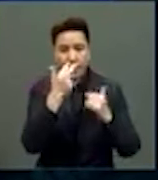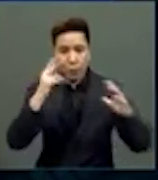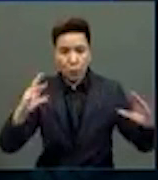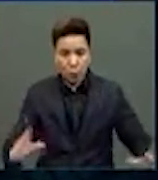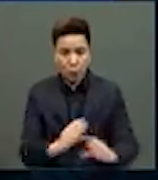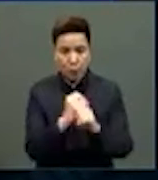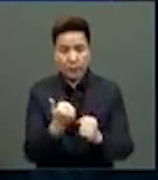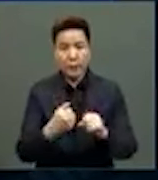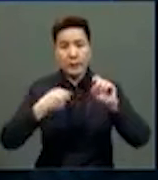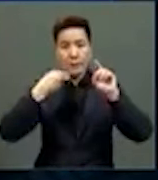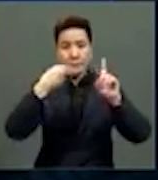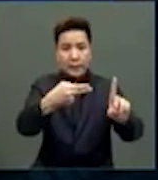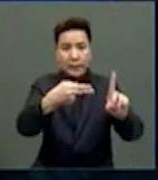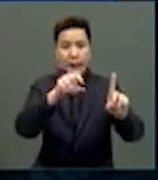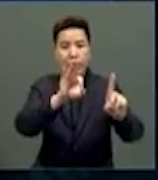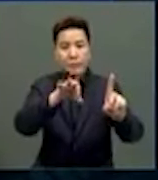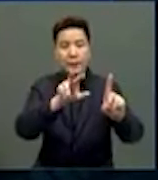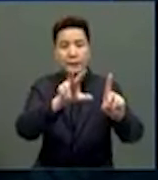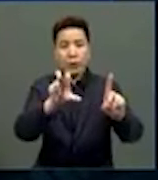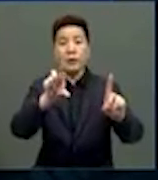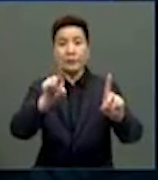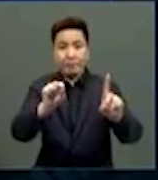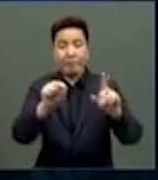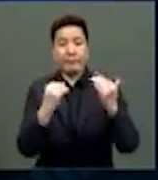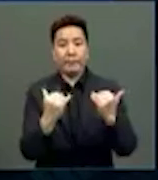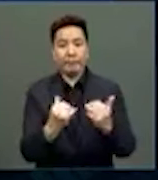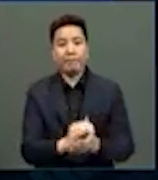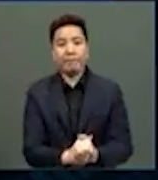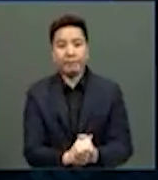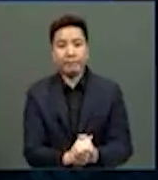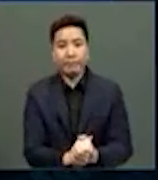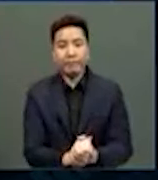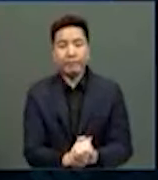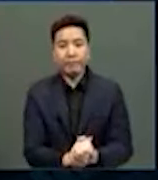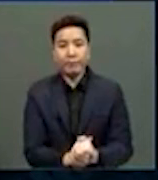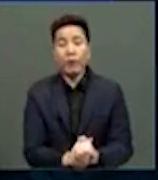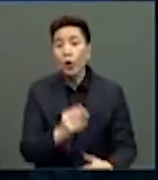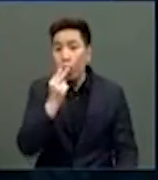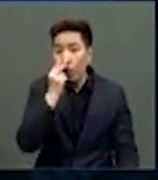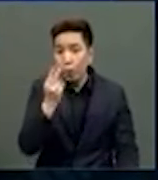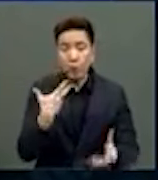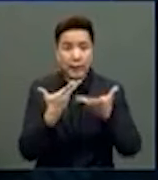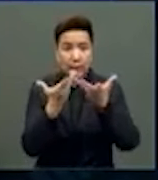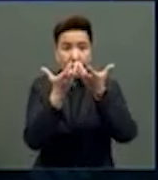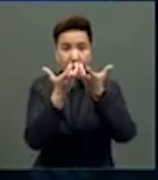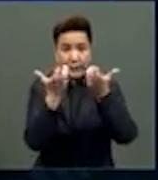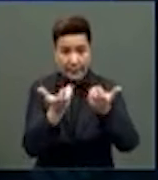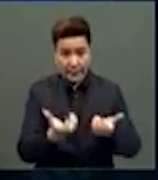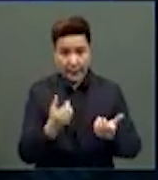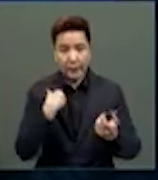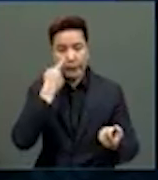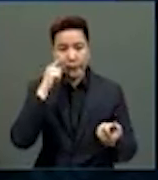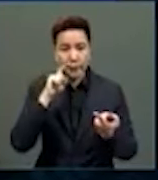ก็คือตัวเลขอยู่ที่หนึ่งหมื่นเก้าพันสามร้อยยี่สิบปรายค่ะอ่าจะไปดูถ้าแยกจากอ่า